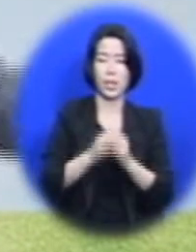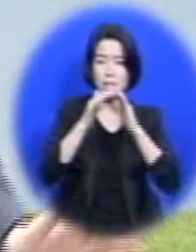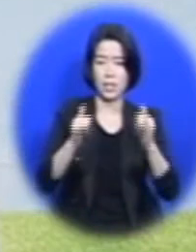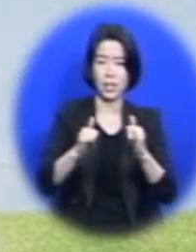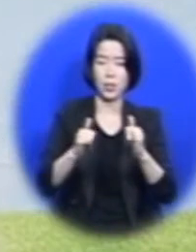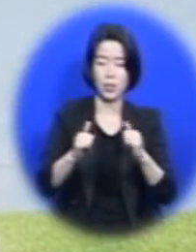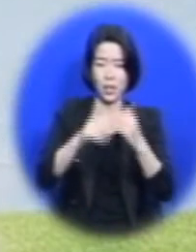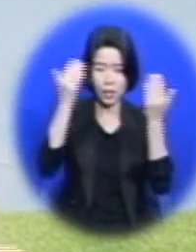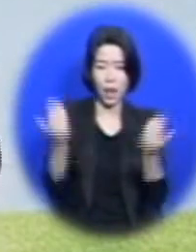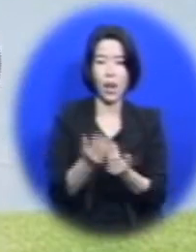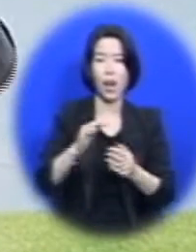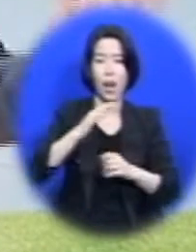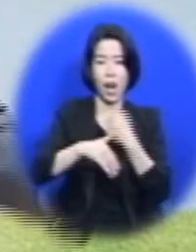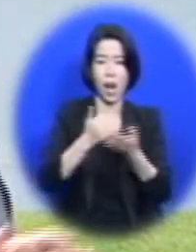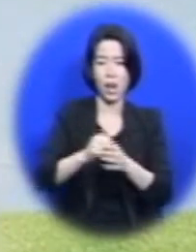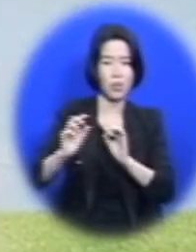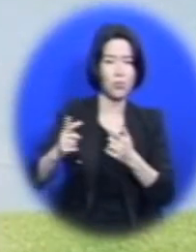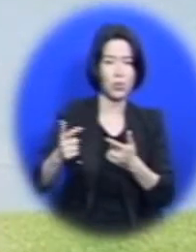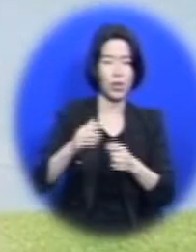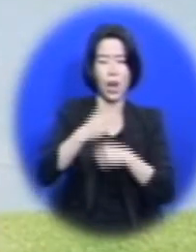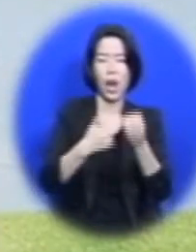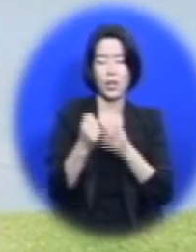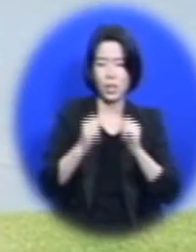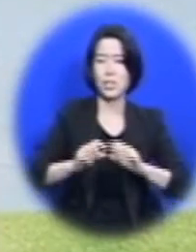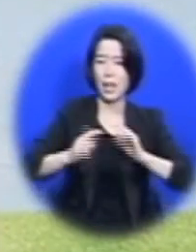다 하나님을 부정합니다. 하나님이 안 계시다고 말합니다.